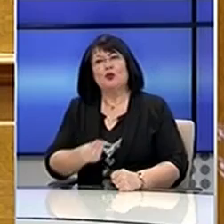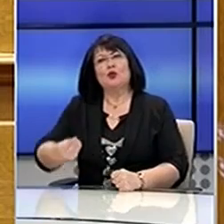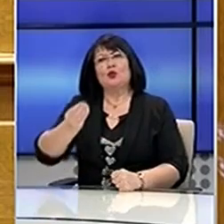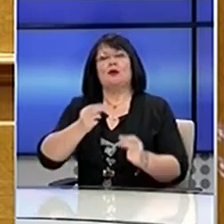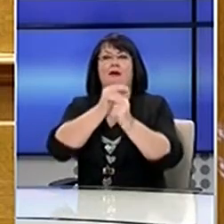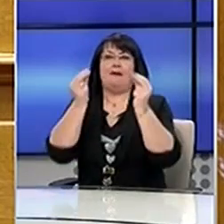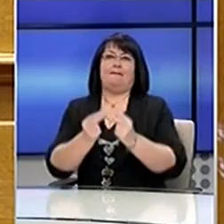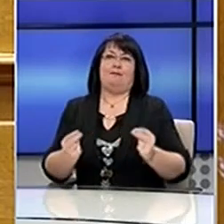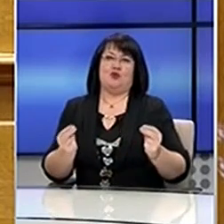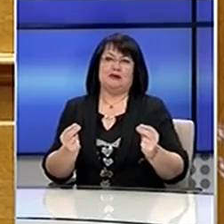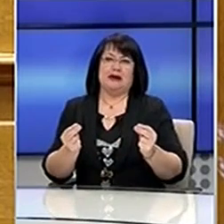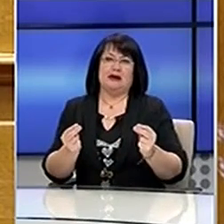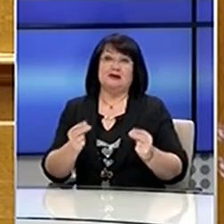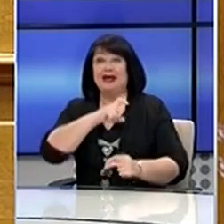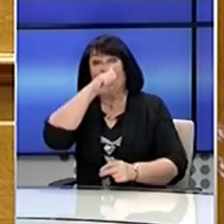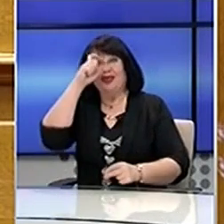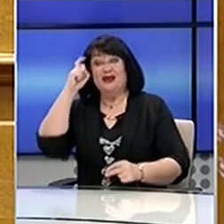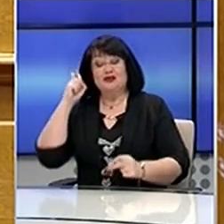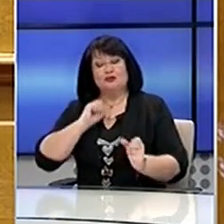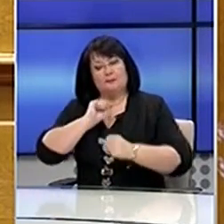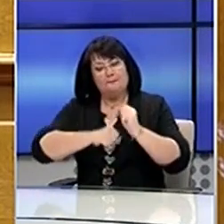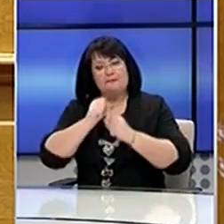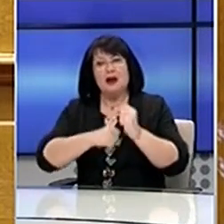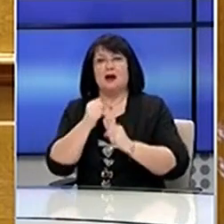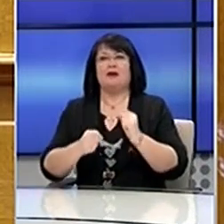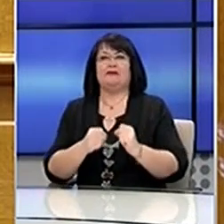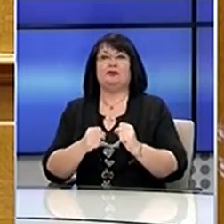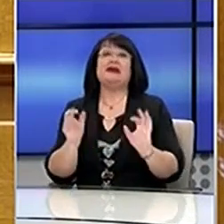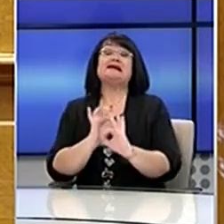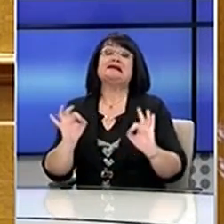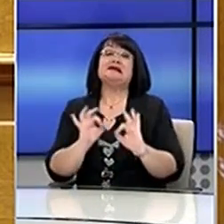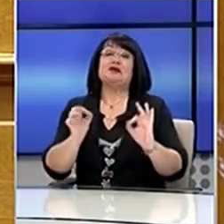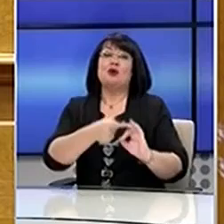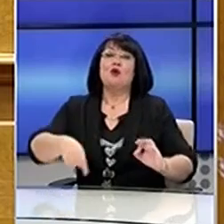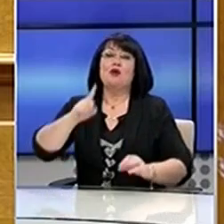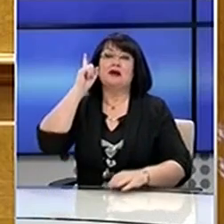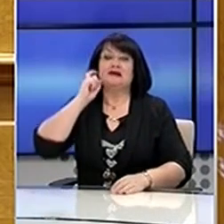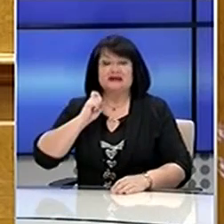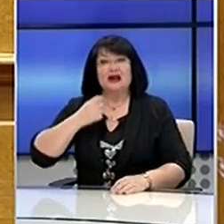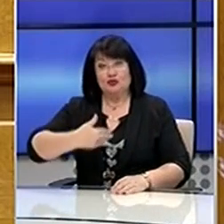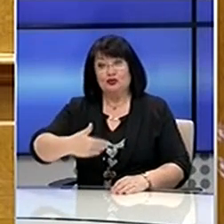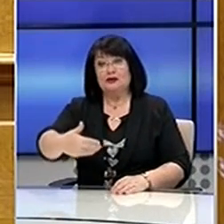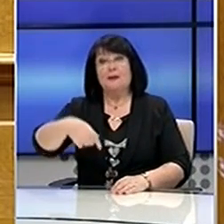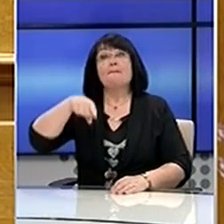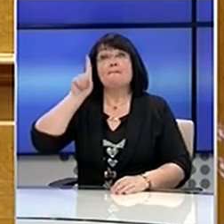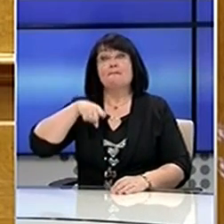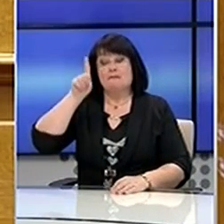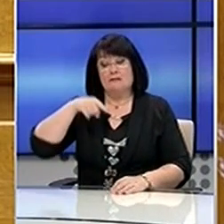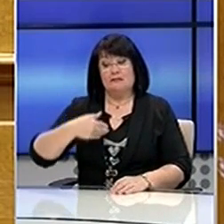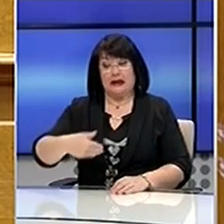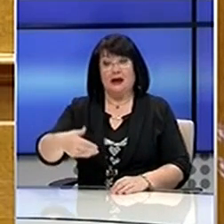αποτελεσματικά αυτή τη δύσκολη μάχη, διότι δεν υπάρχει καμία αμφιβολία ότι οι επόμενες